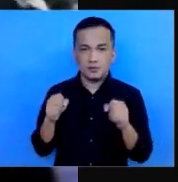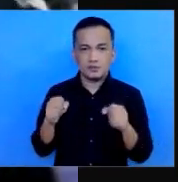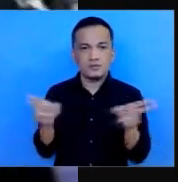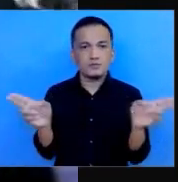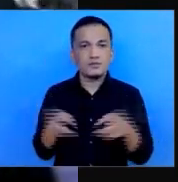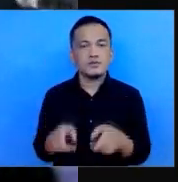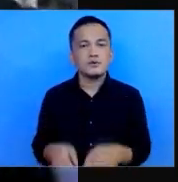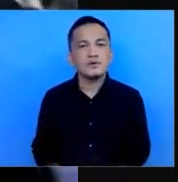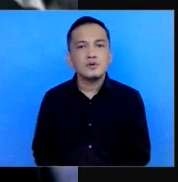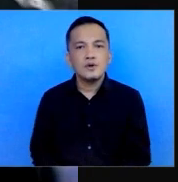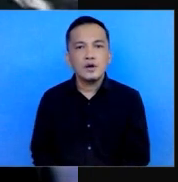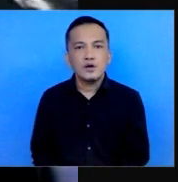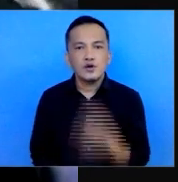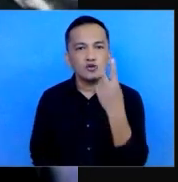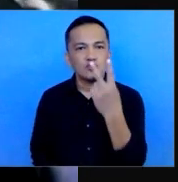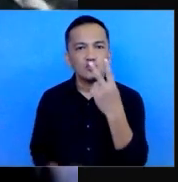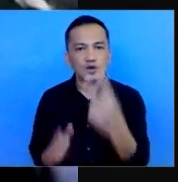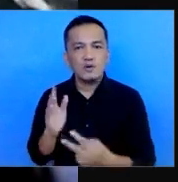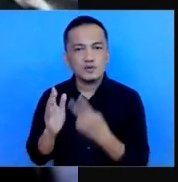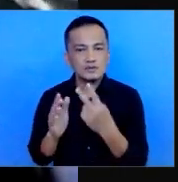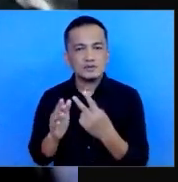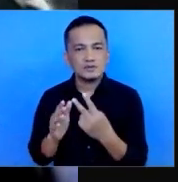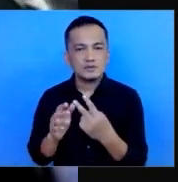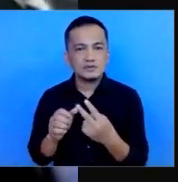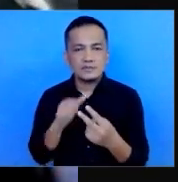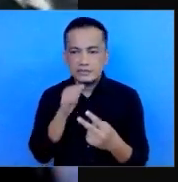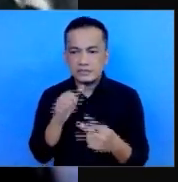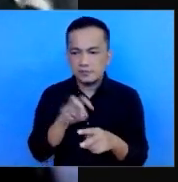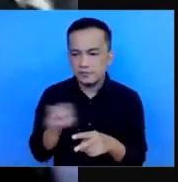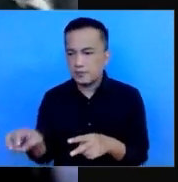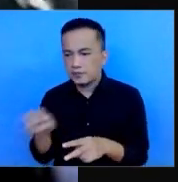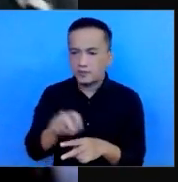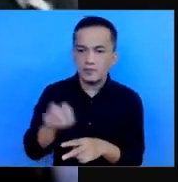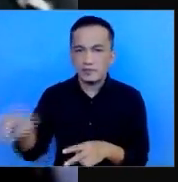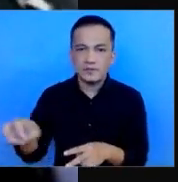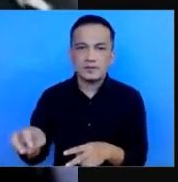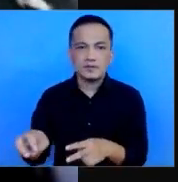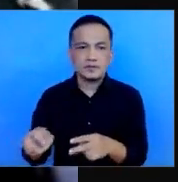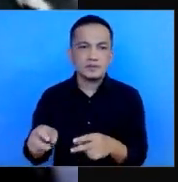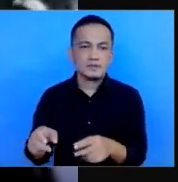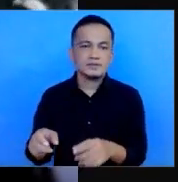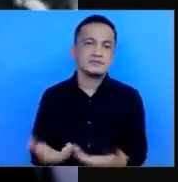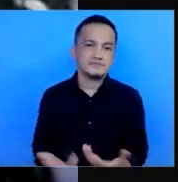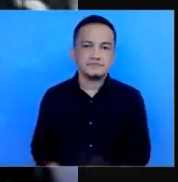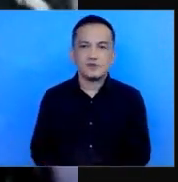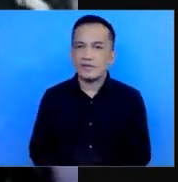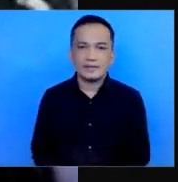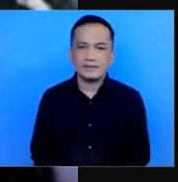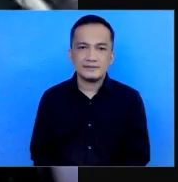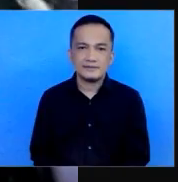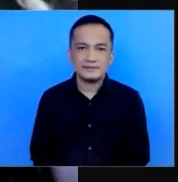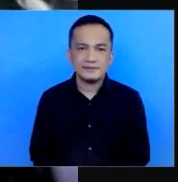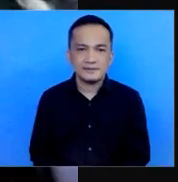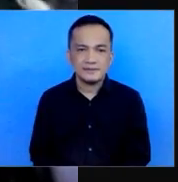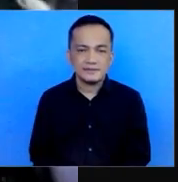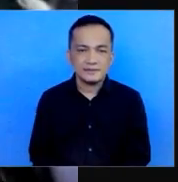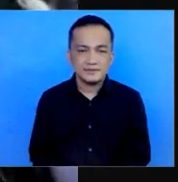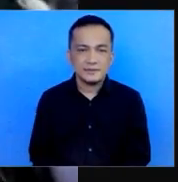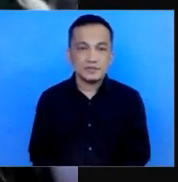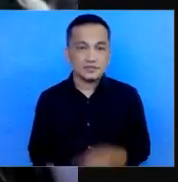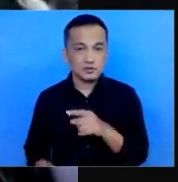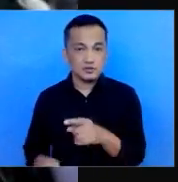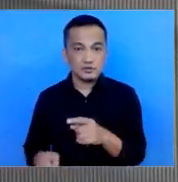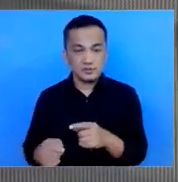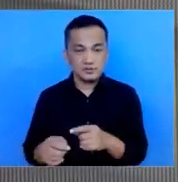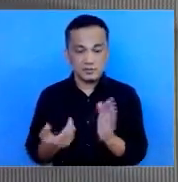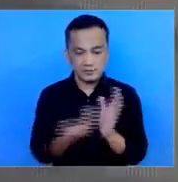daw ng 2 oras na hindi lang magpapalipat-lipat ng sasakyang public utility vehicles. Ito ang ibinibida